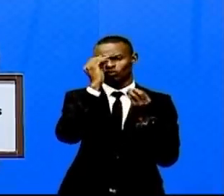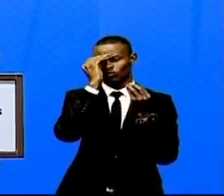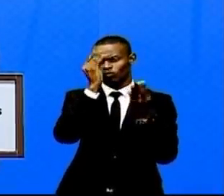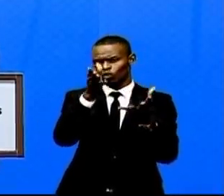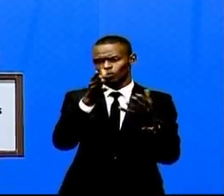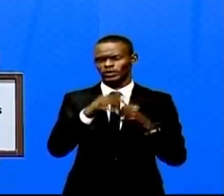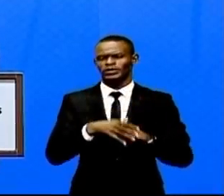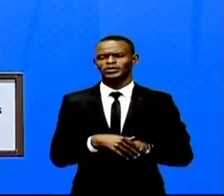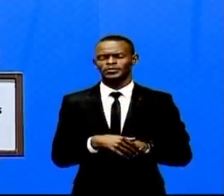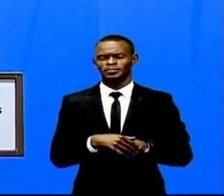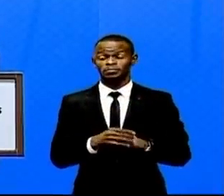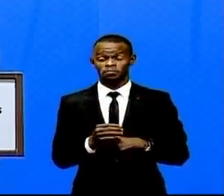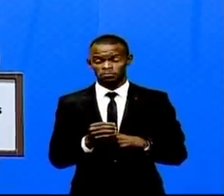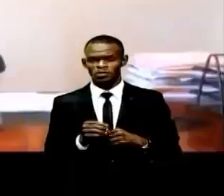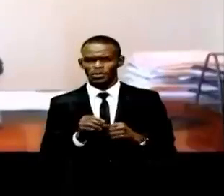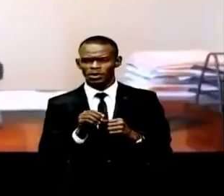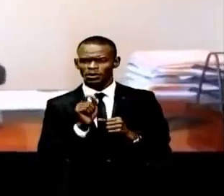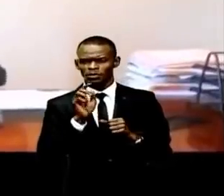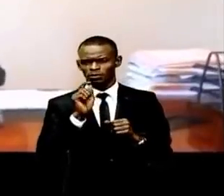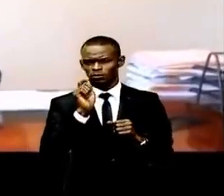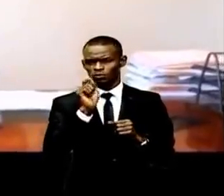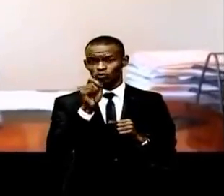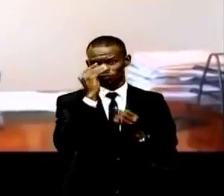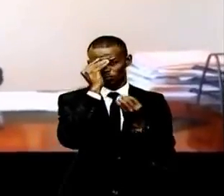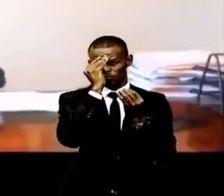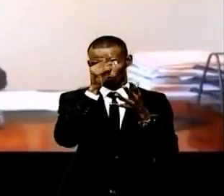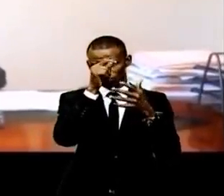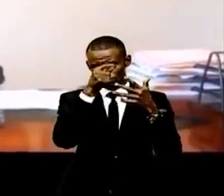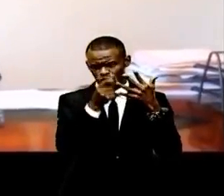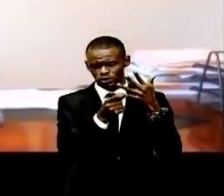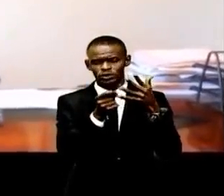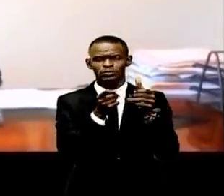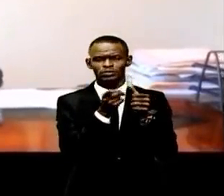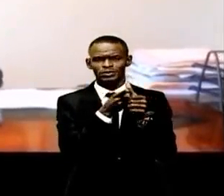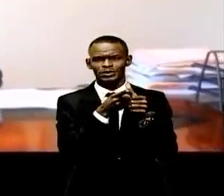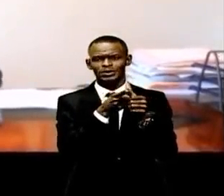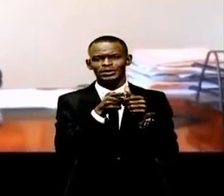Le vice-ministre de l'Intérieur, Sécurité,